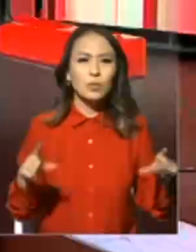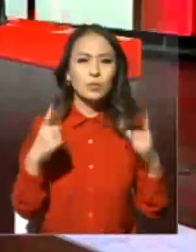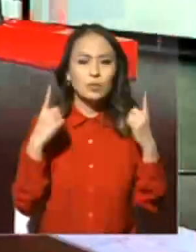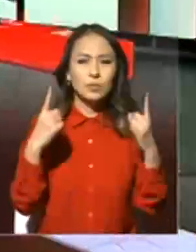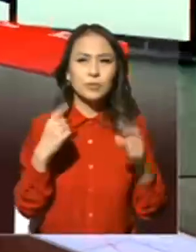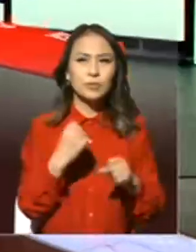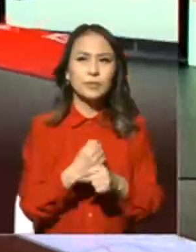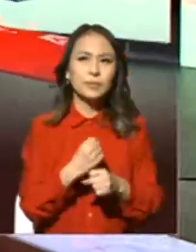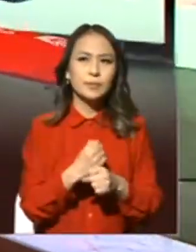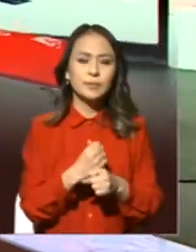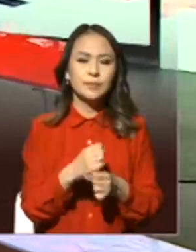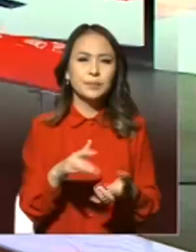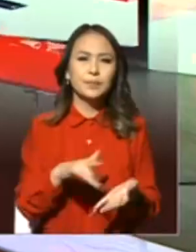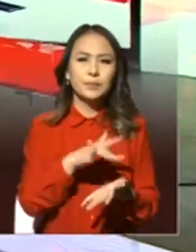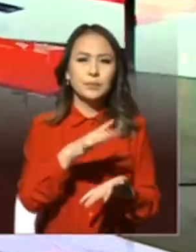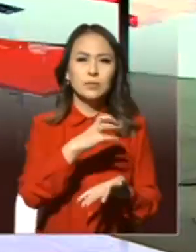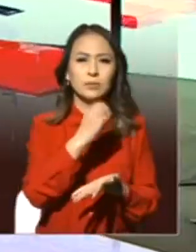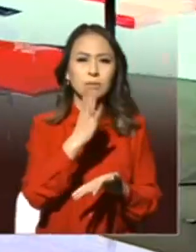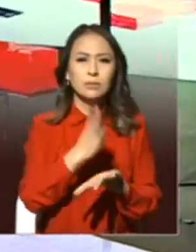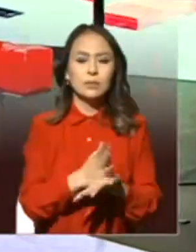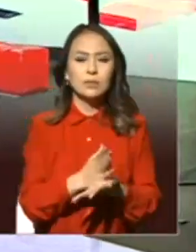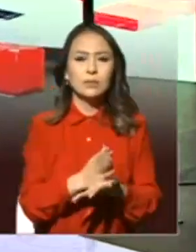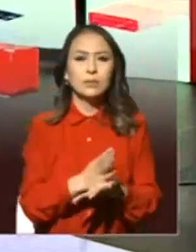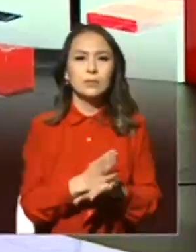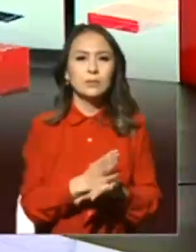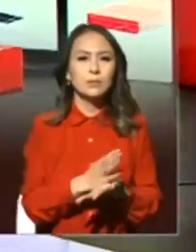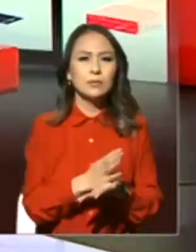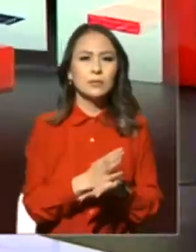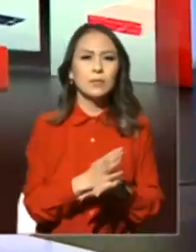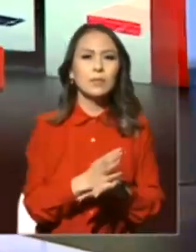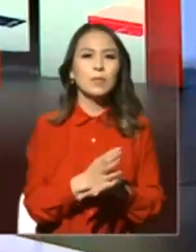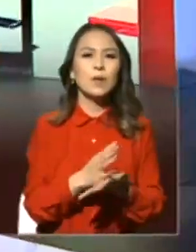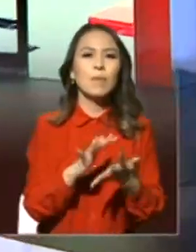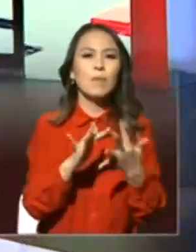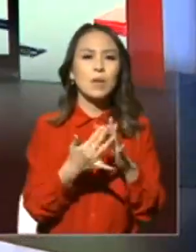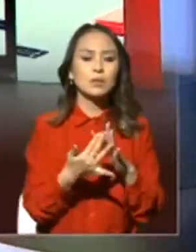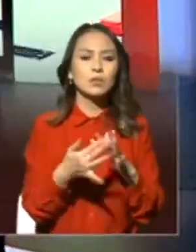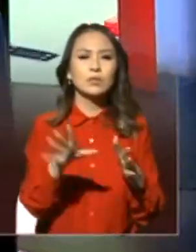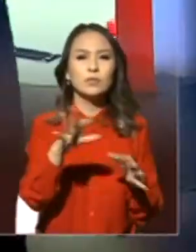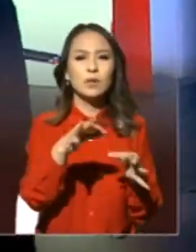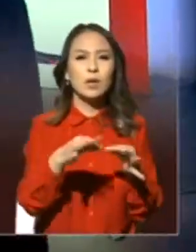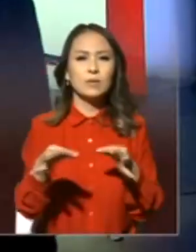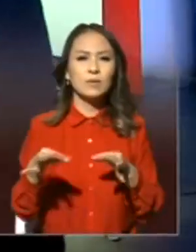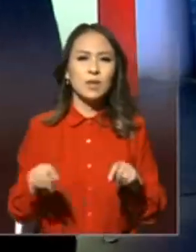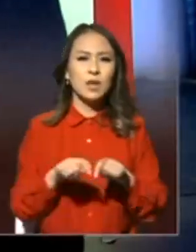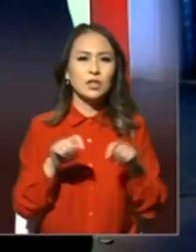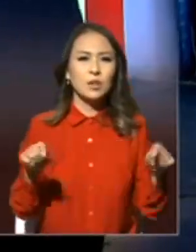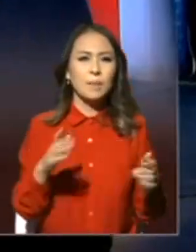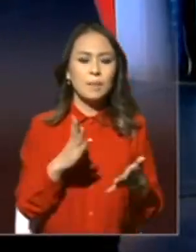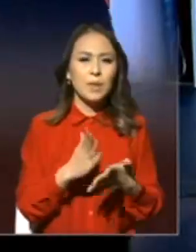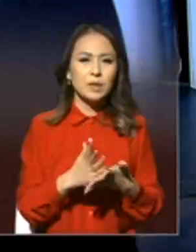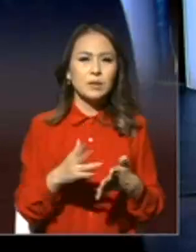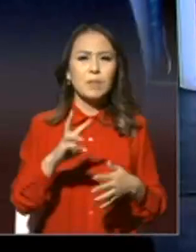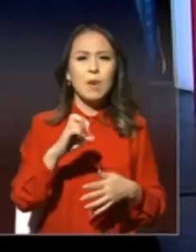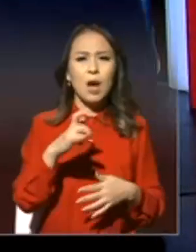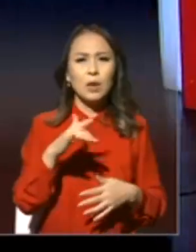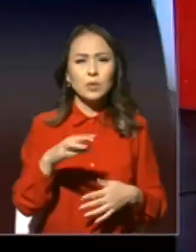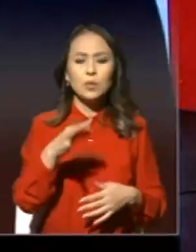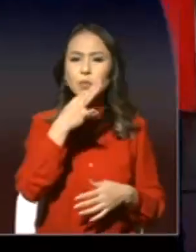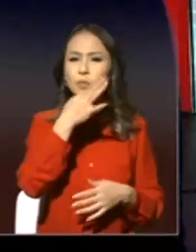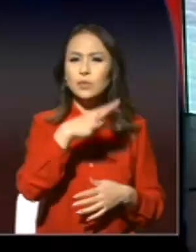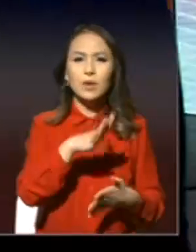Олар түгел қалаларда бар. Үлкен поселоктарда бәрінде ашылған. Смол болсын, Магнум болсын,